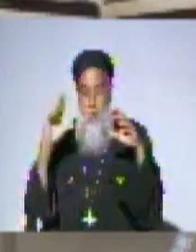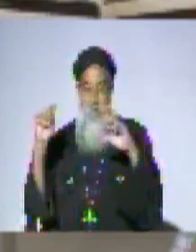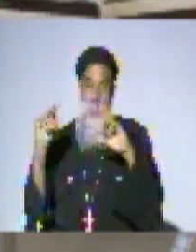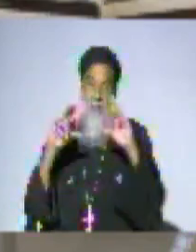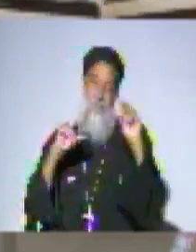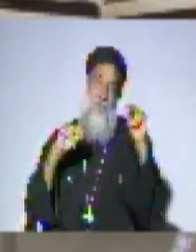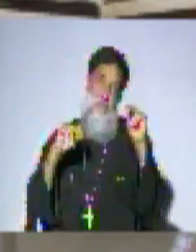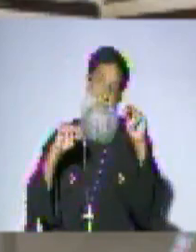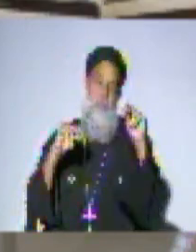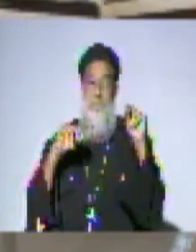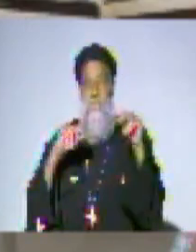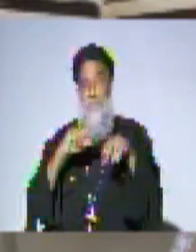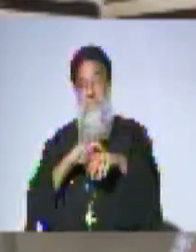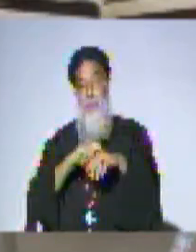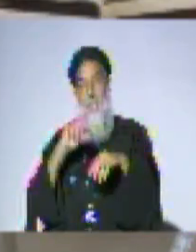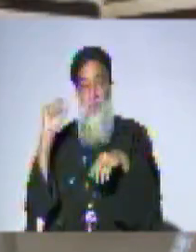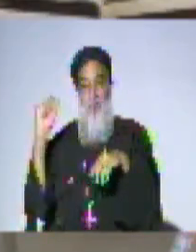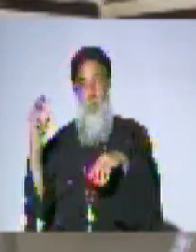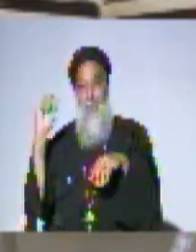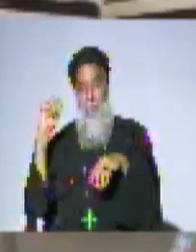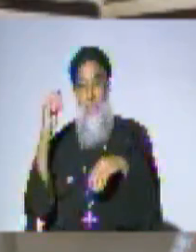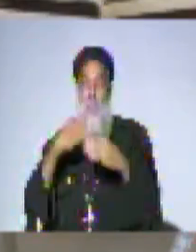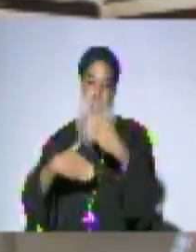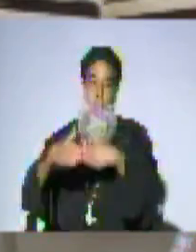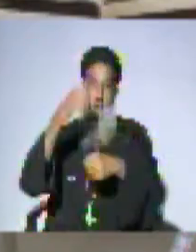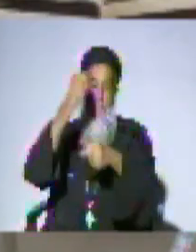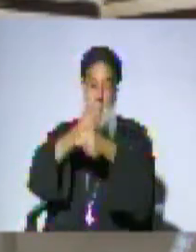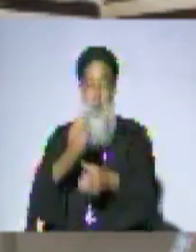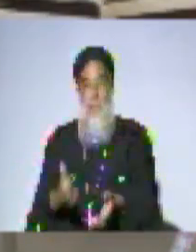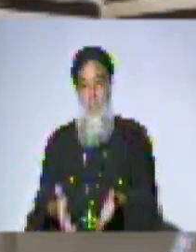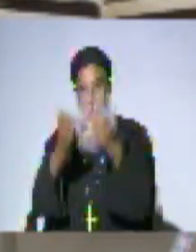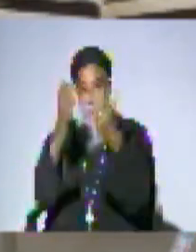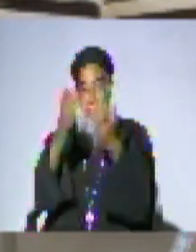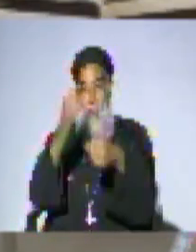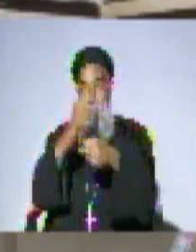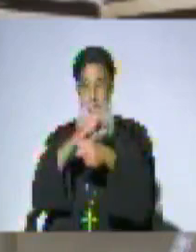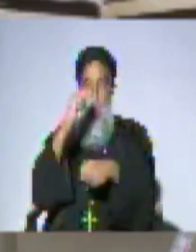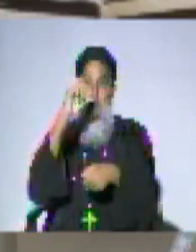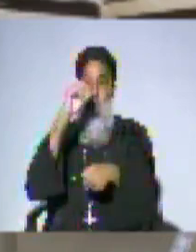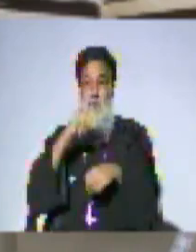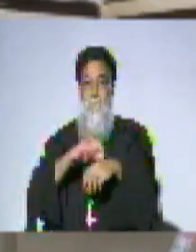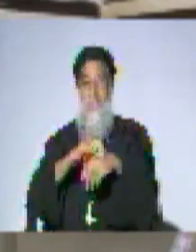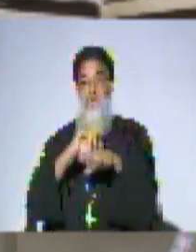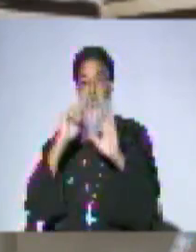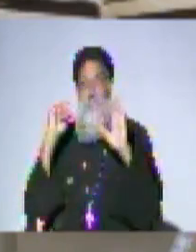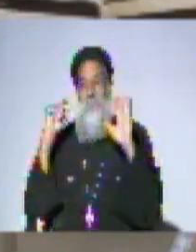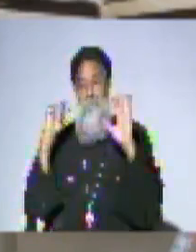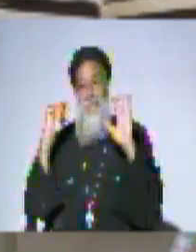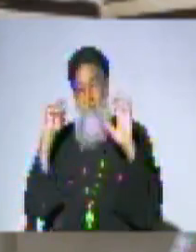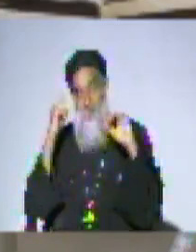روحانية نورانية زي ما هنقوم بعد القيامة أو يوم القيامة.